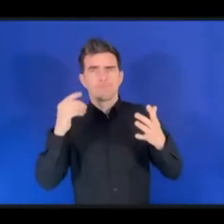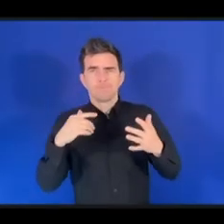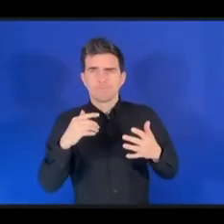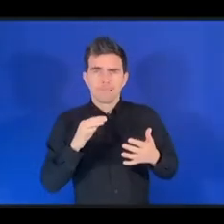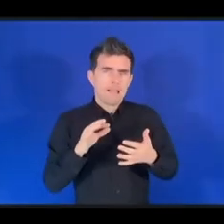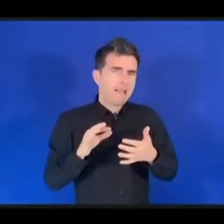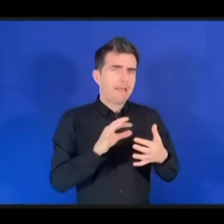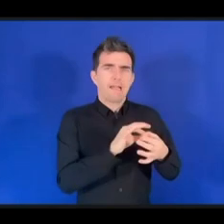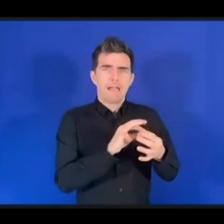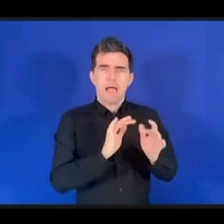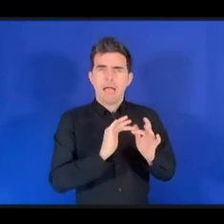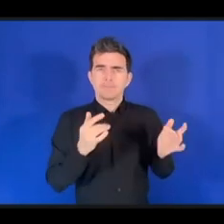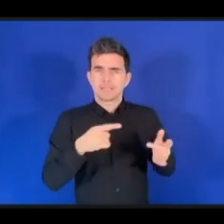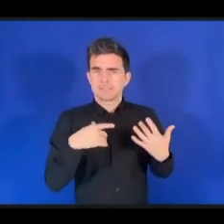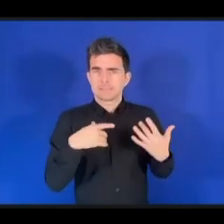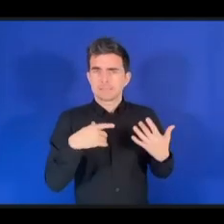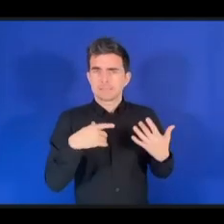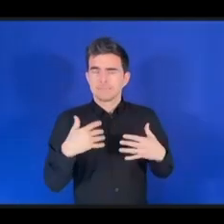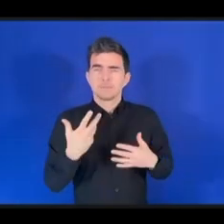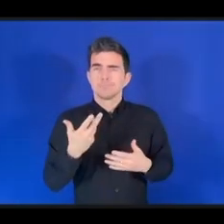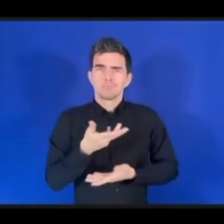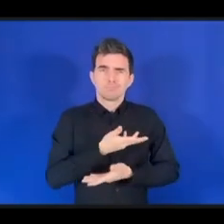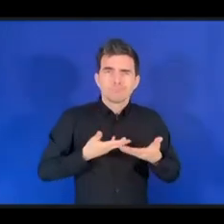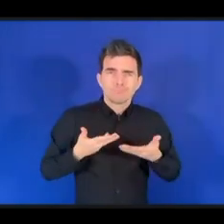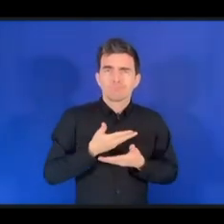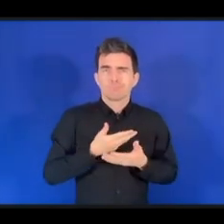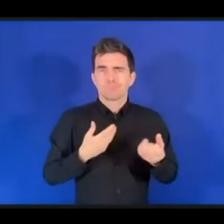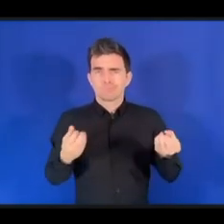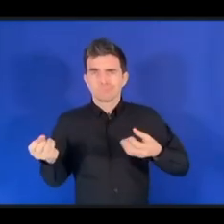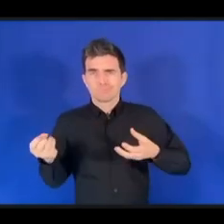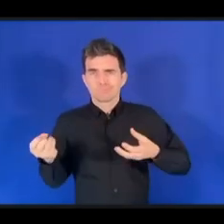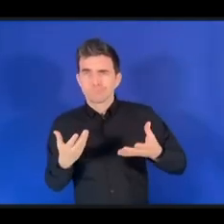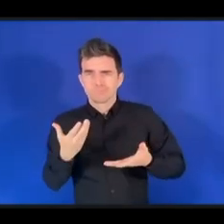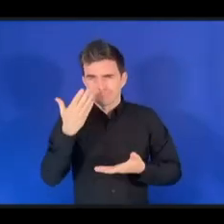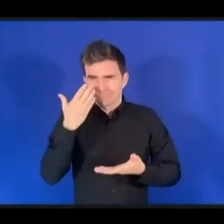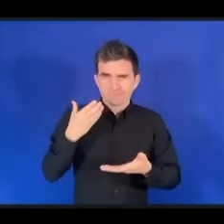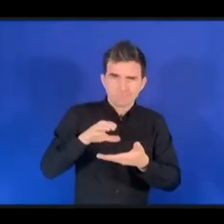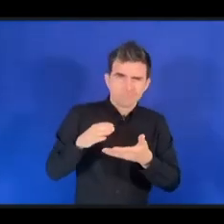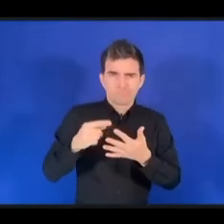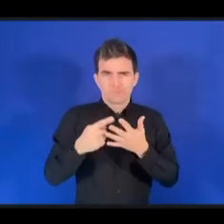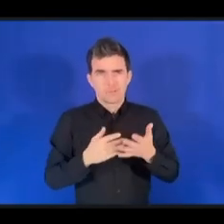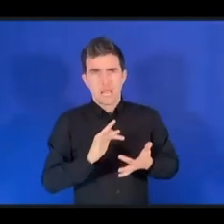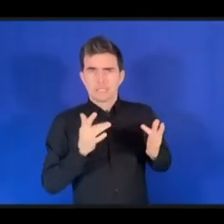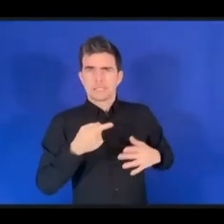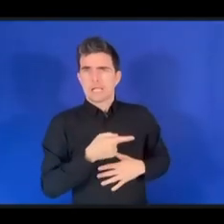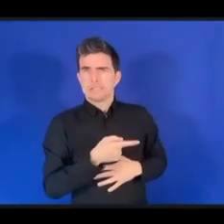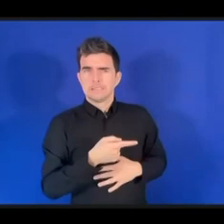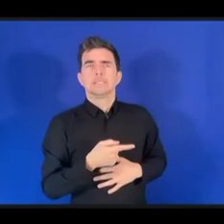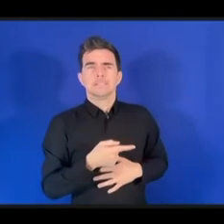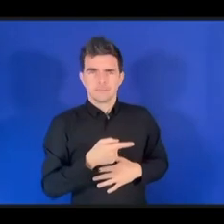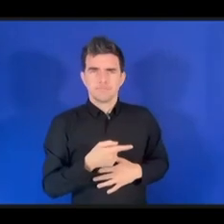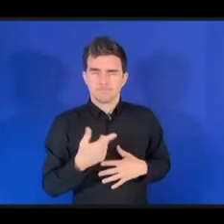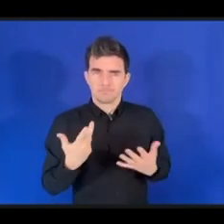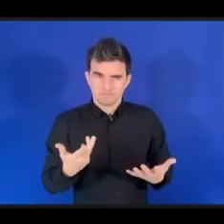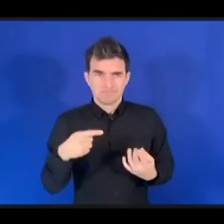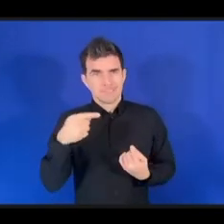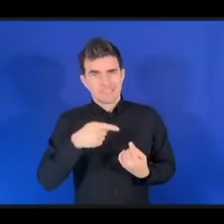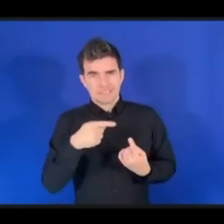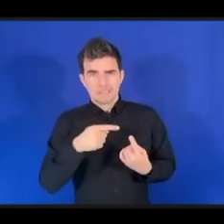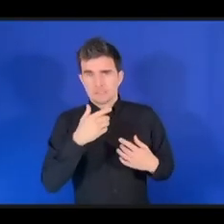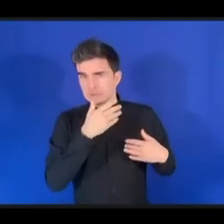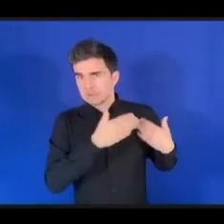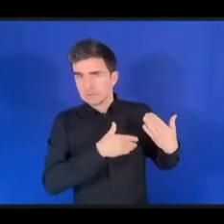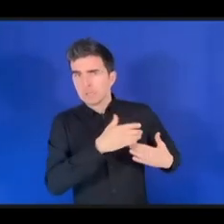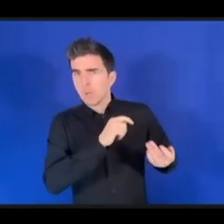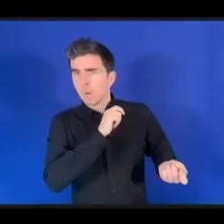网也在快速的发展变化，而IGF 的主题也在演进和变化的过程当